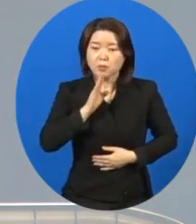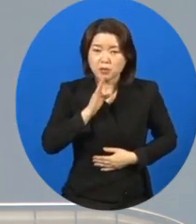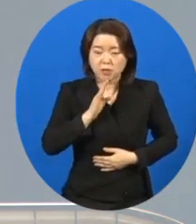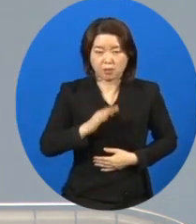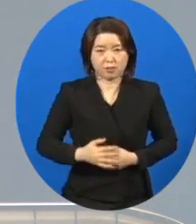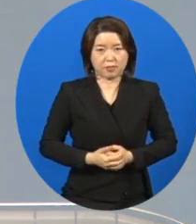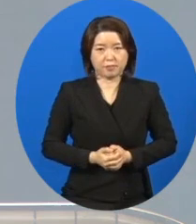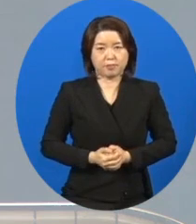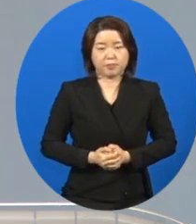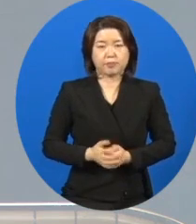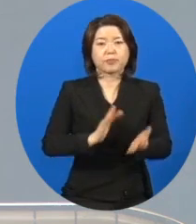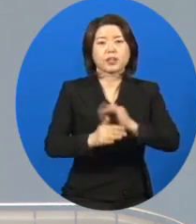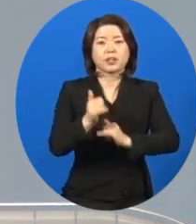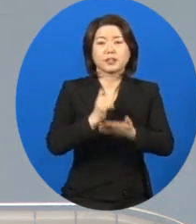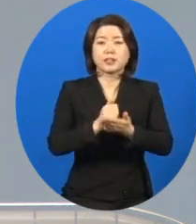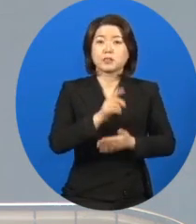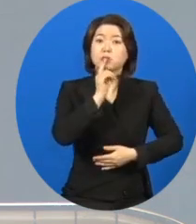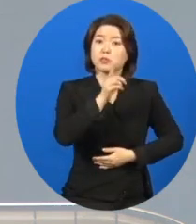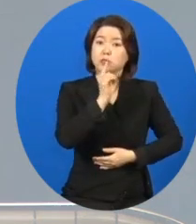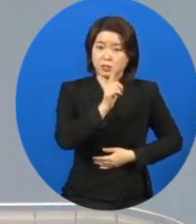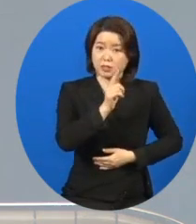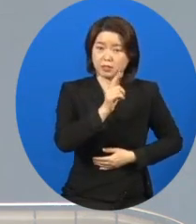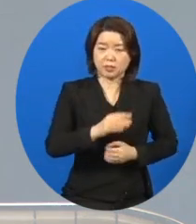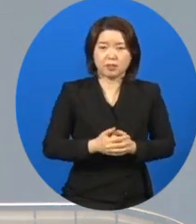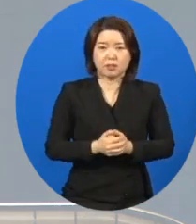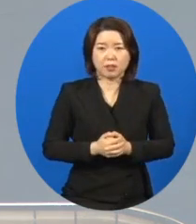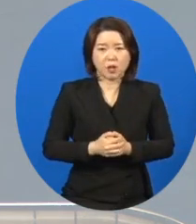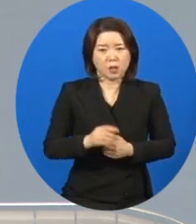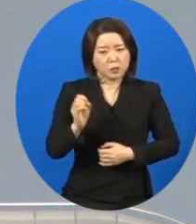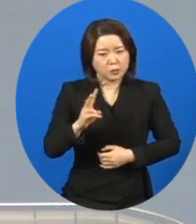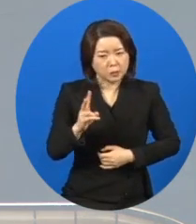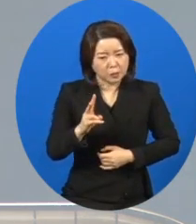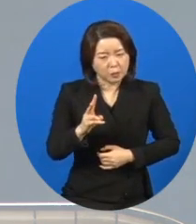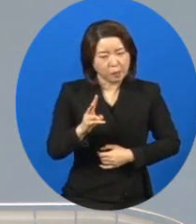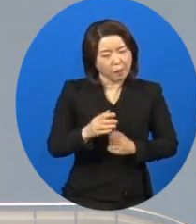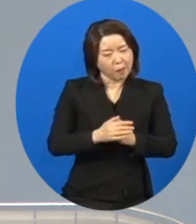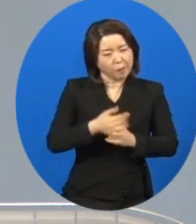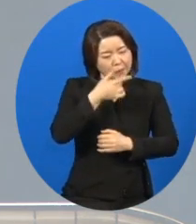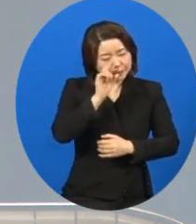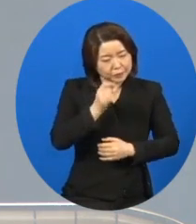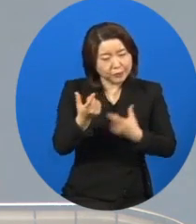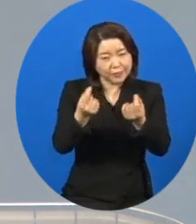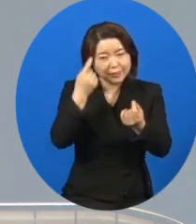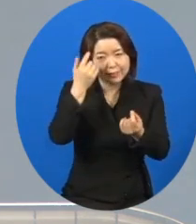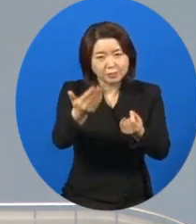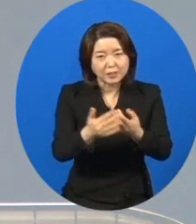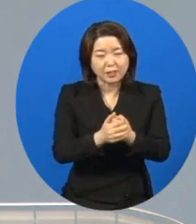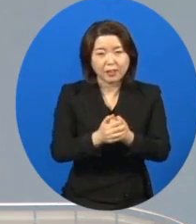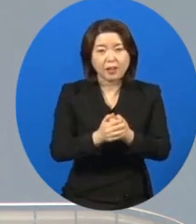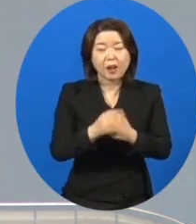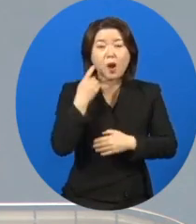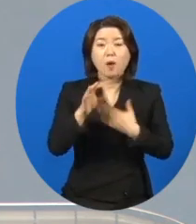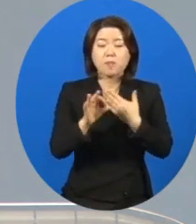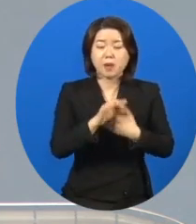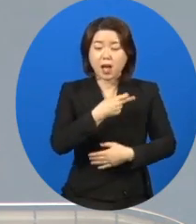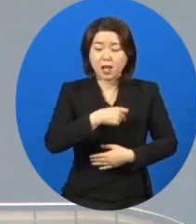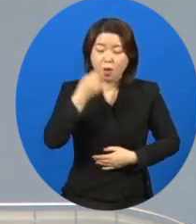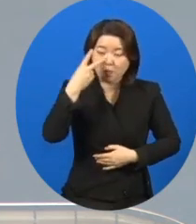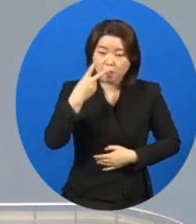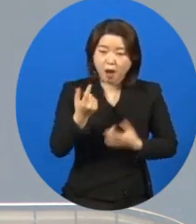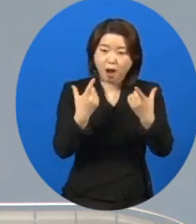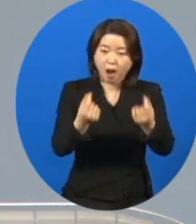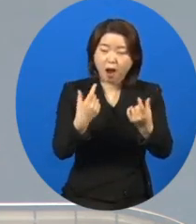여러분, 사도 바울의 주장이 좀 옹색하게 느껴지지 않습니까? 만약에 사도 바울과 같은